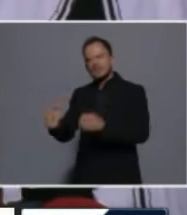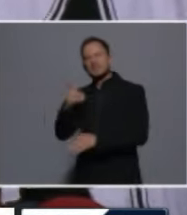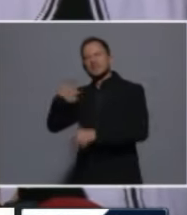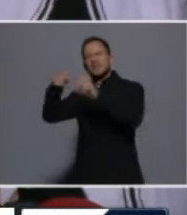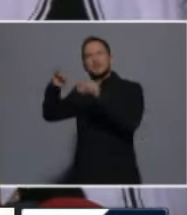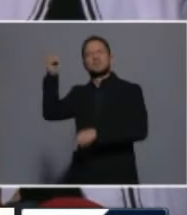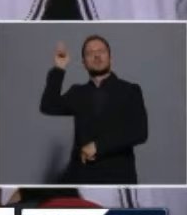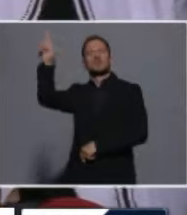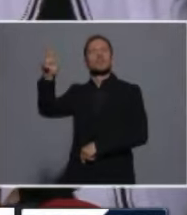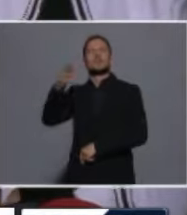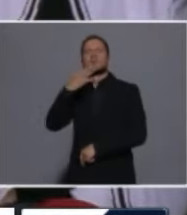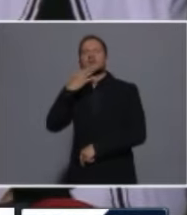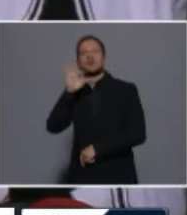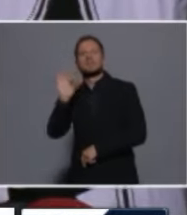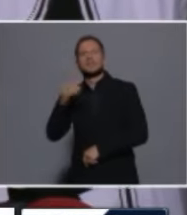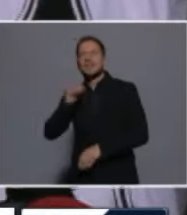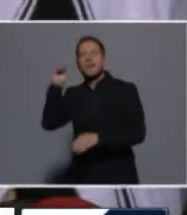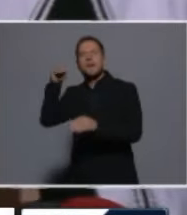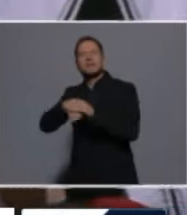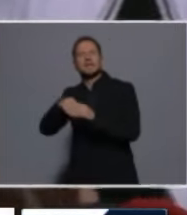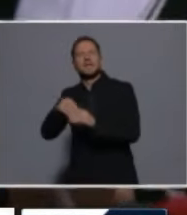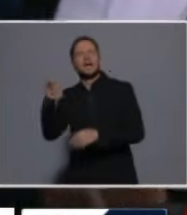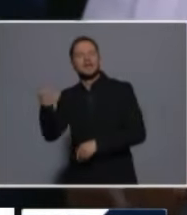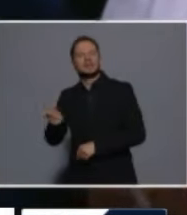χαϊδεύει ακροδεξιά αυτιά.